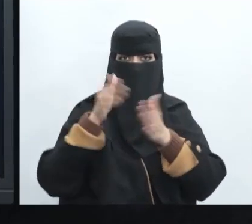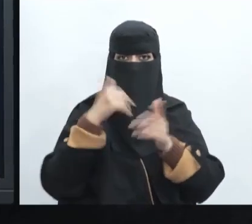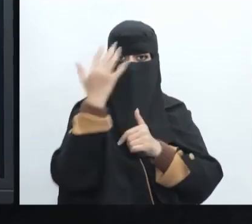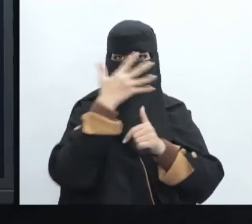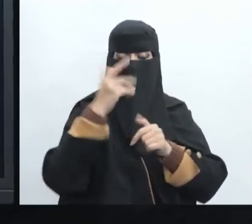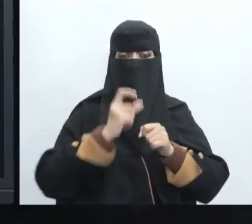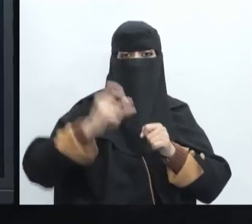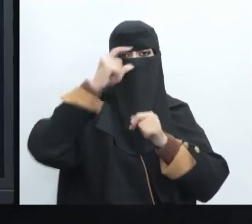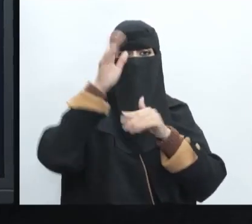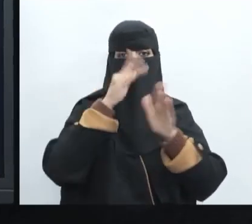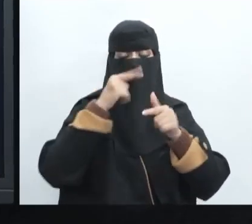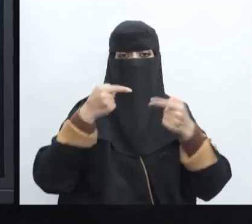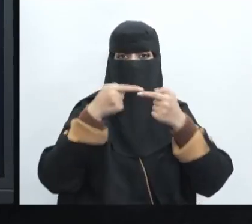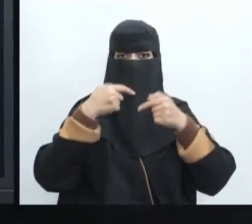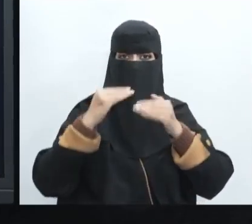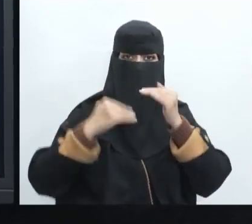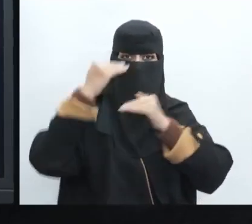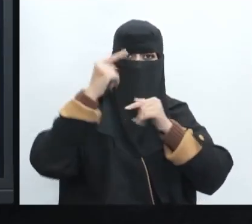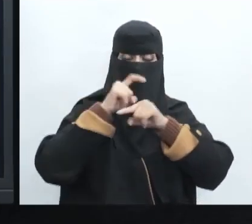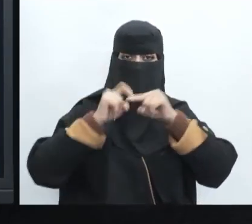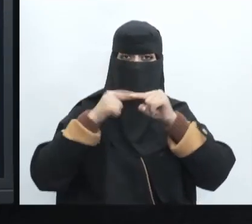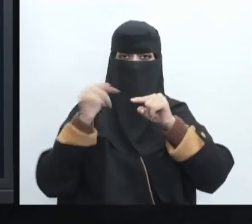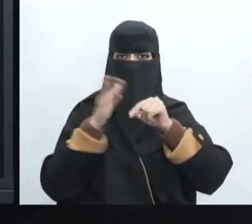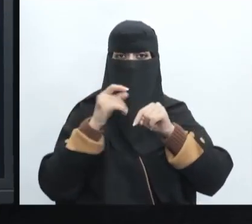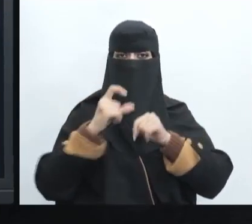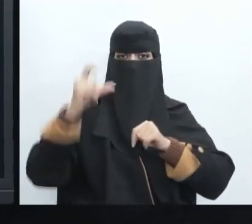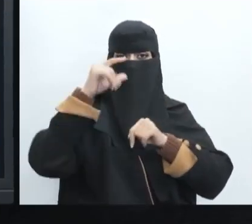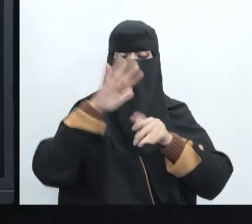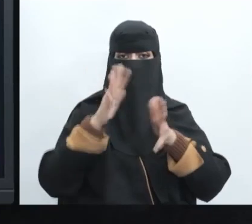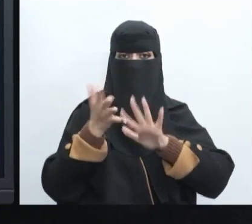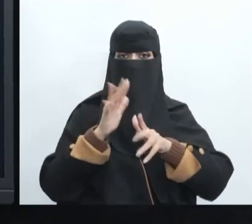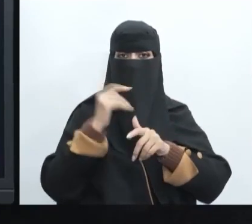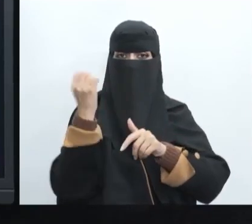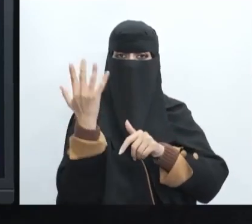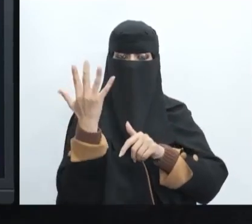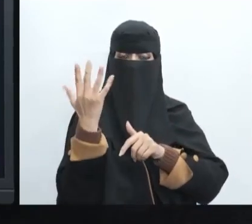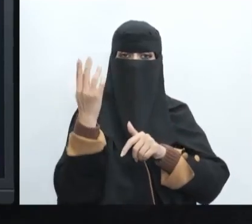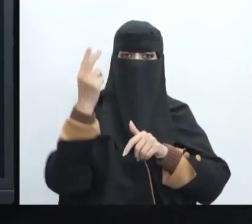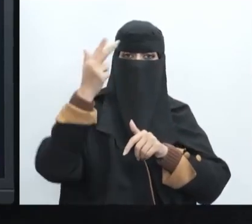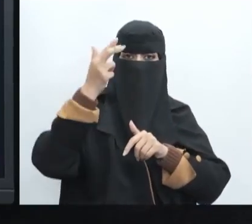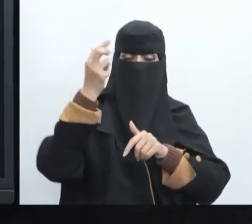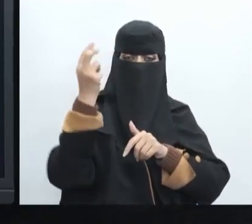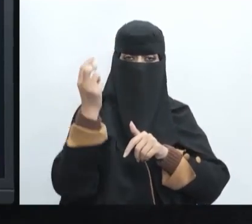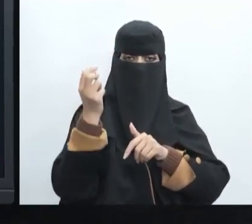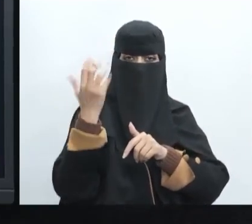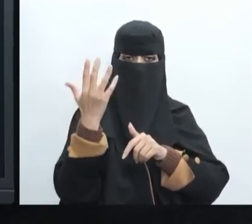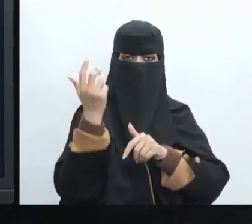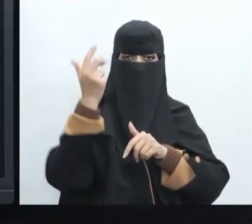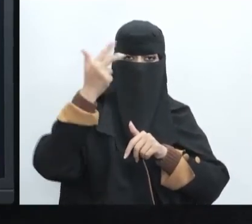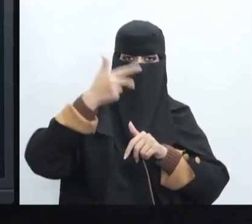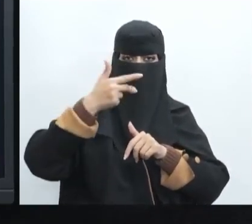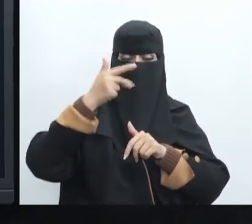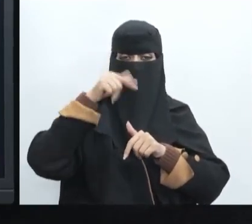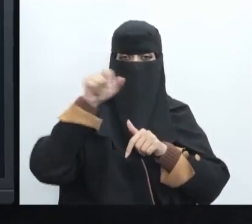الاسلاميه التي يبلغ نسبه المسلمين فيها خمسا 85% ثم